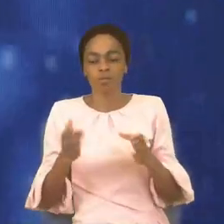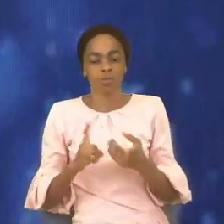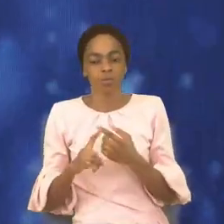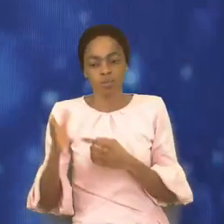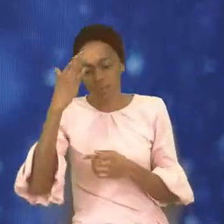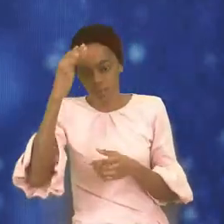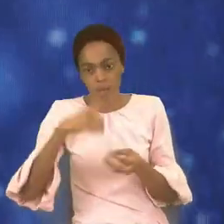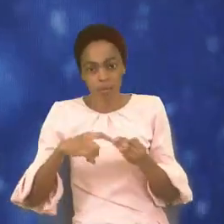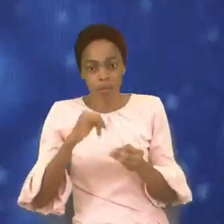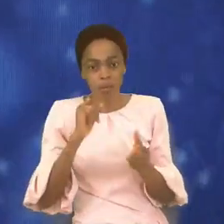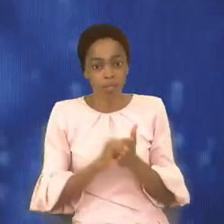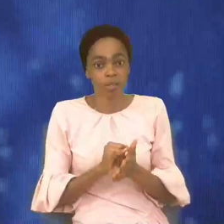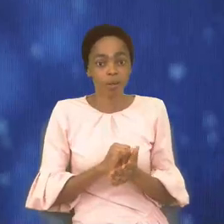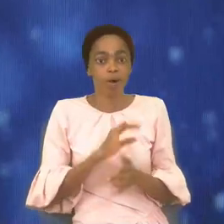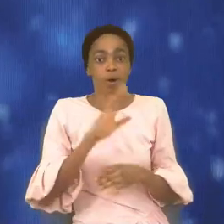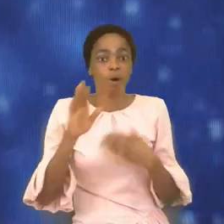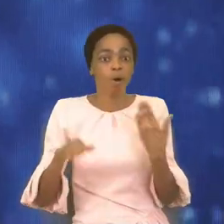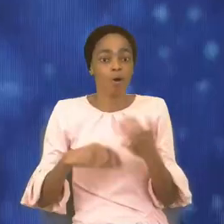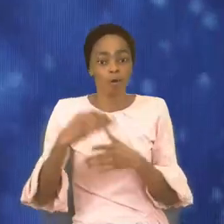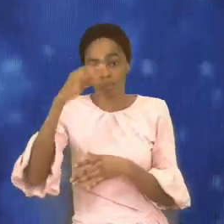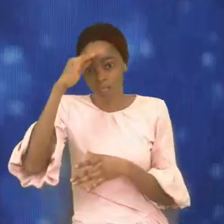ce qu'il voulait, c'est que